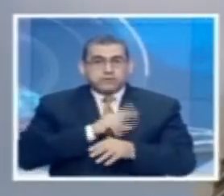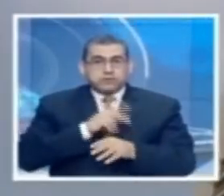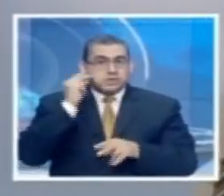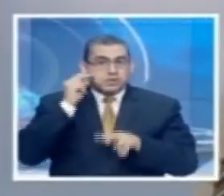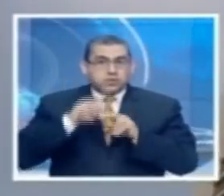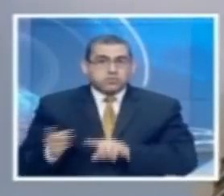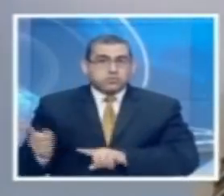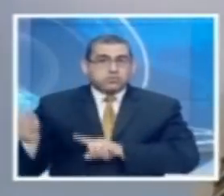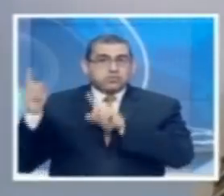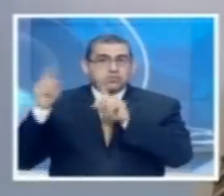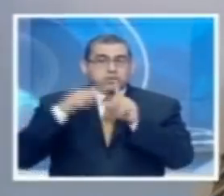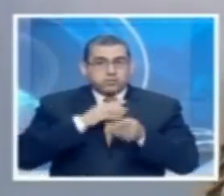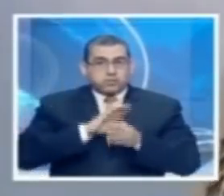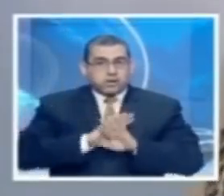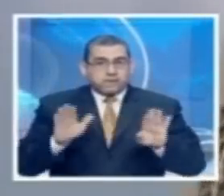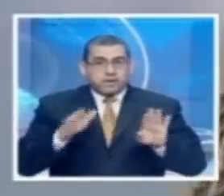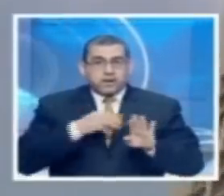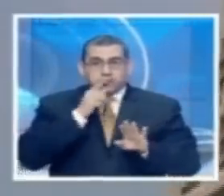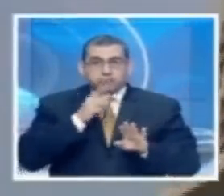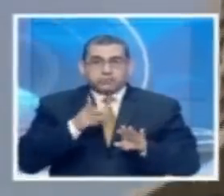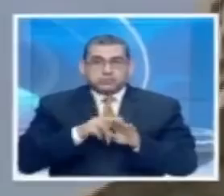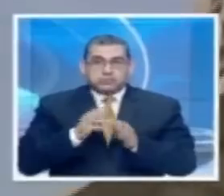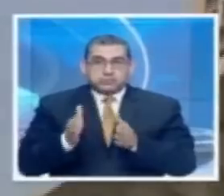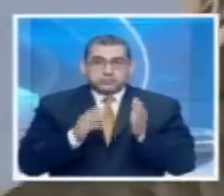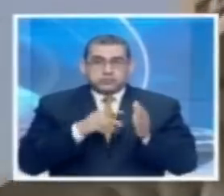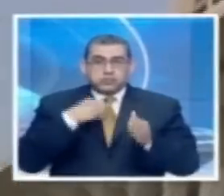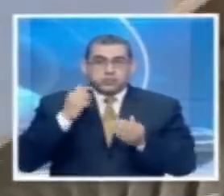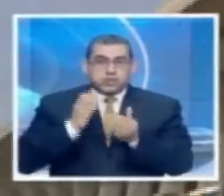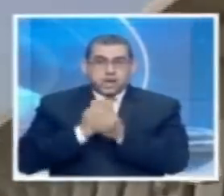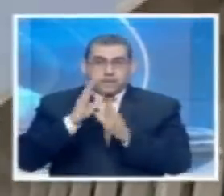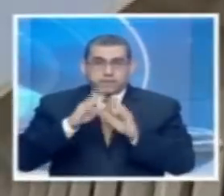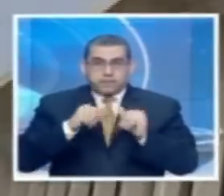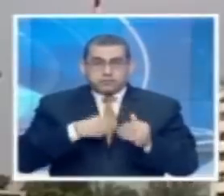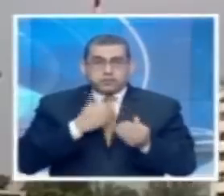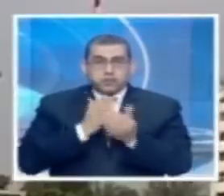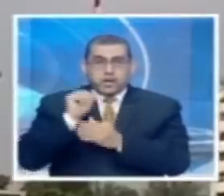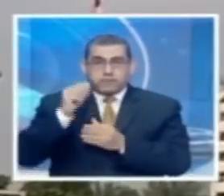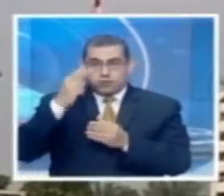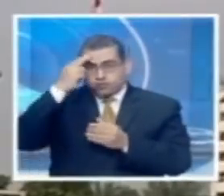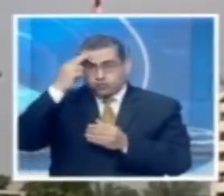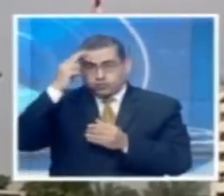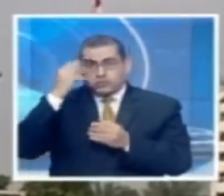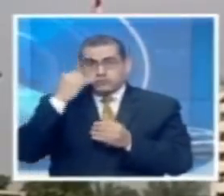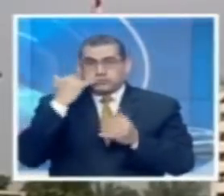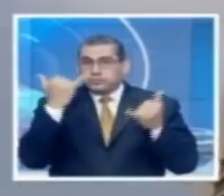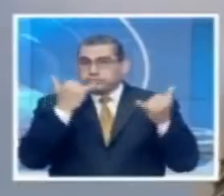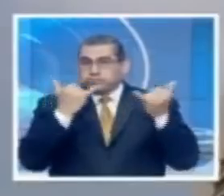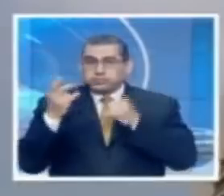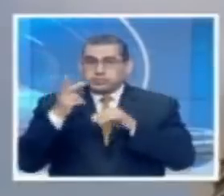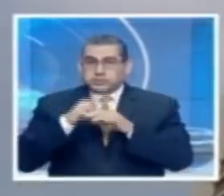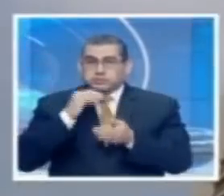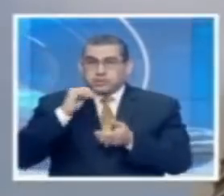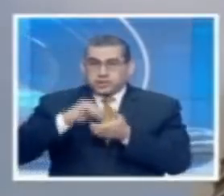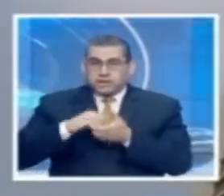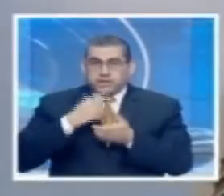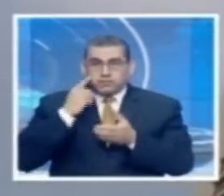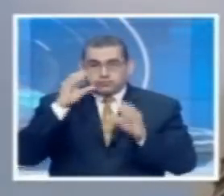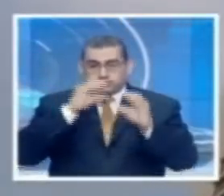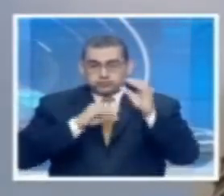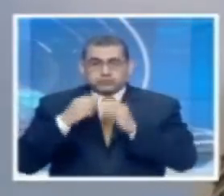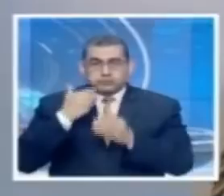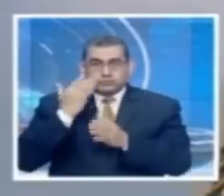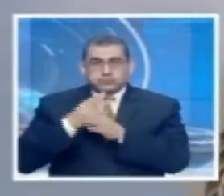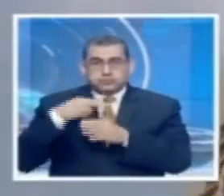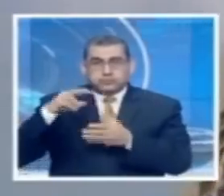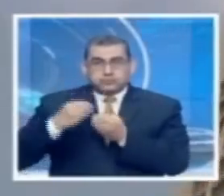الفلسطيني الإسرائيلي. في نفس السياق اتفق شكري مع نظيره السعودي خلال اتصال هاتفي آخر على التشاور